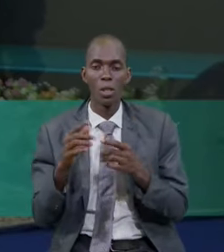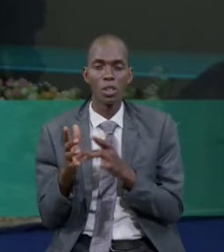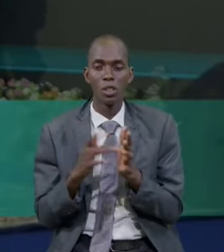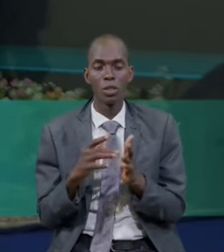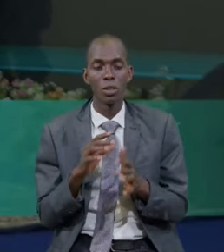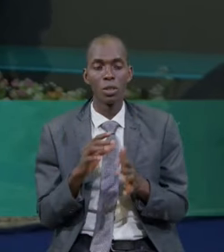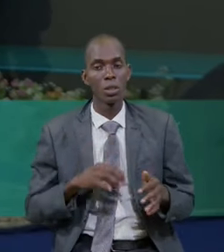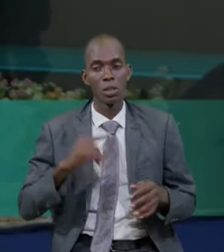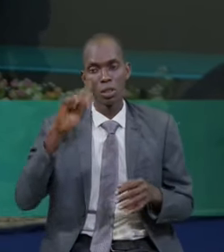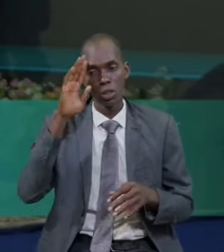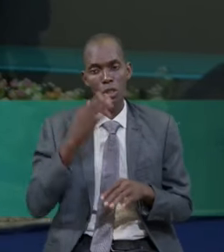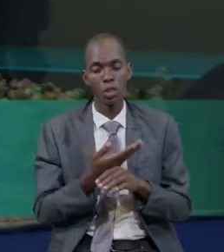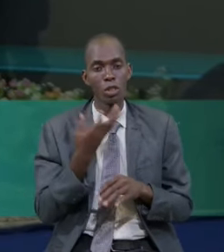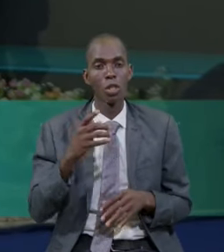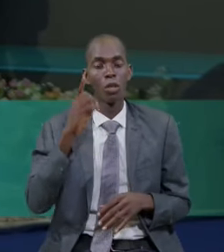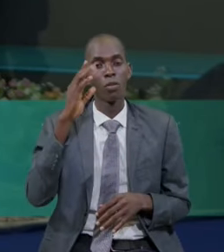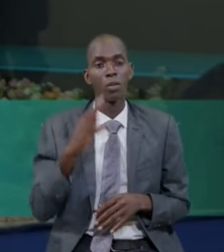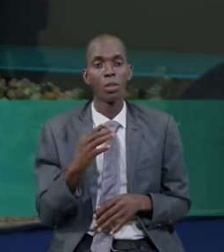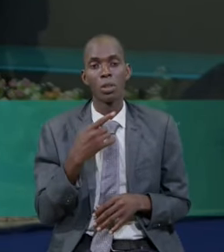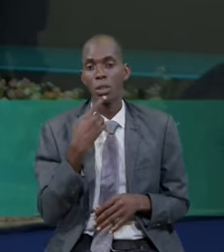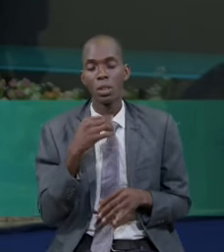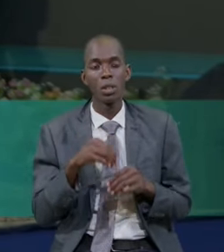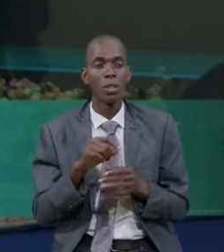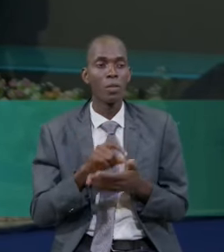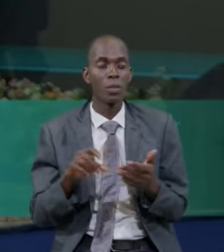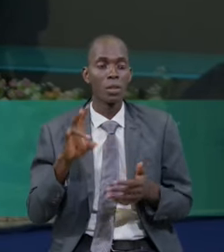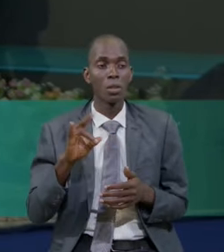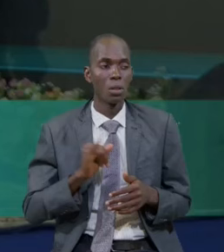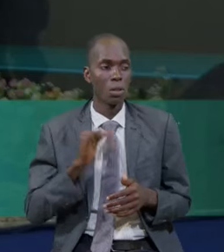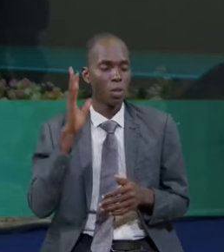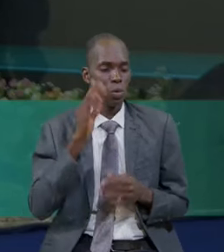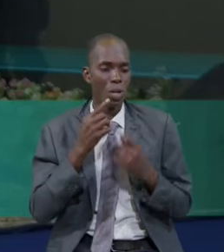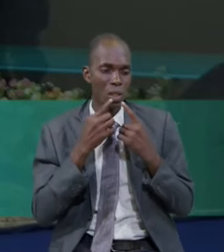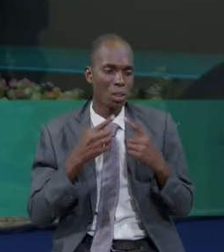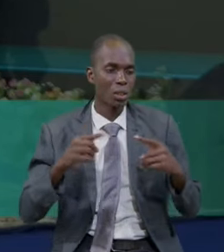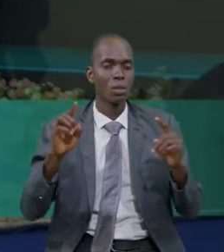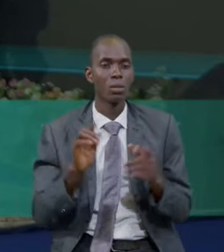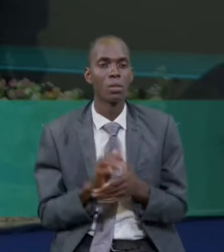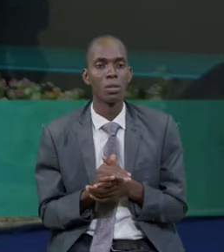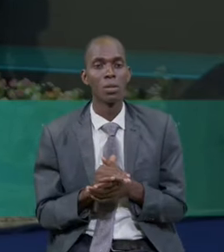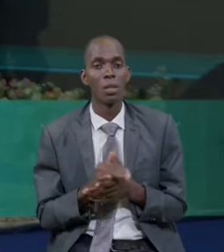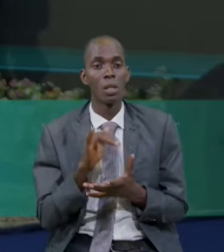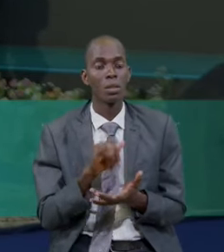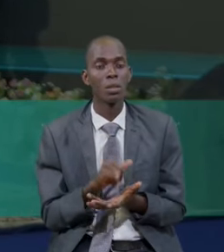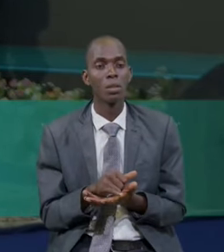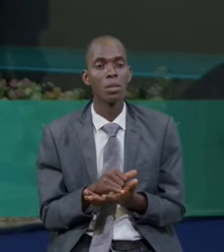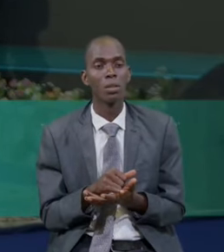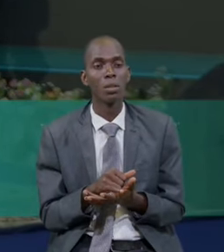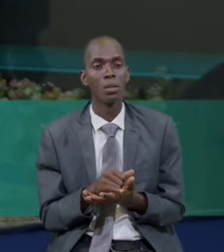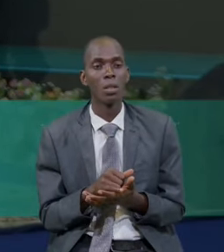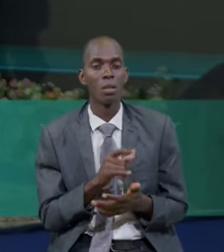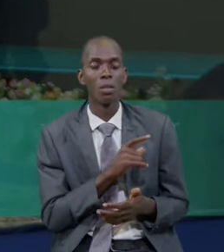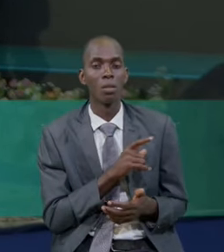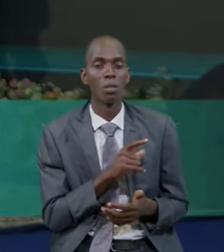je publierai le décret. L'Éternel m'a dit, tu es mon fils.